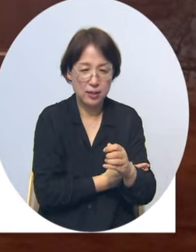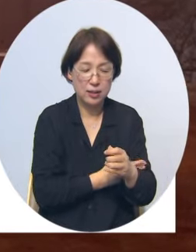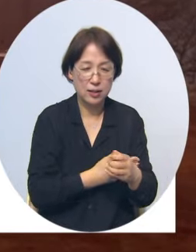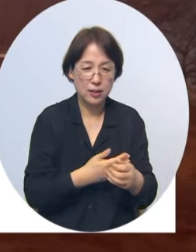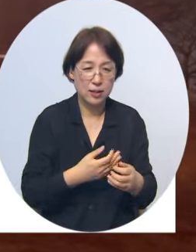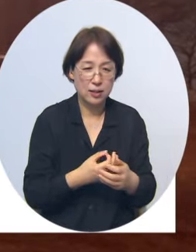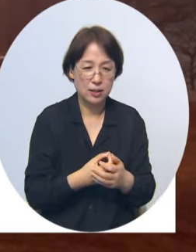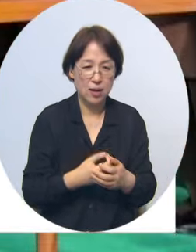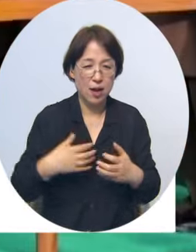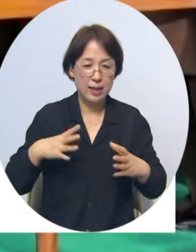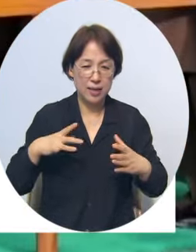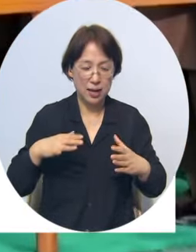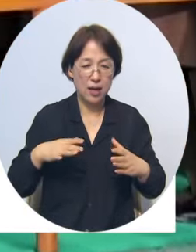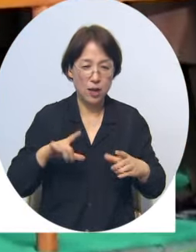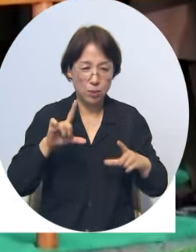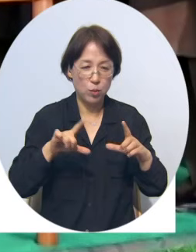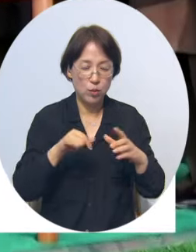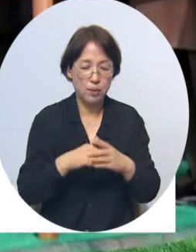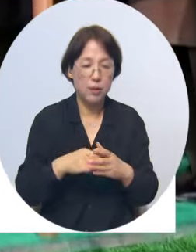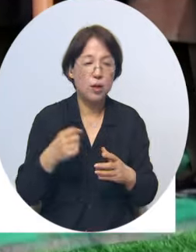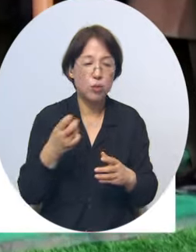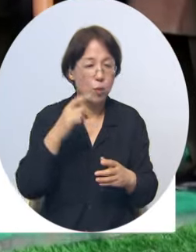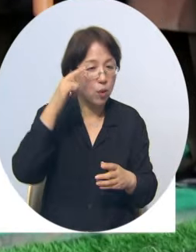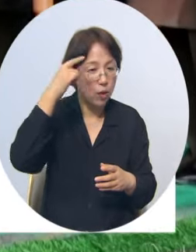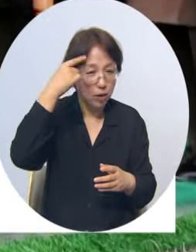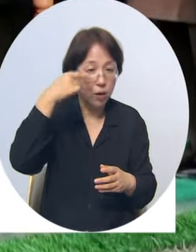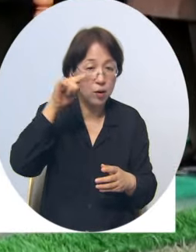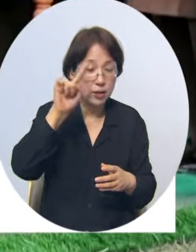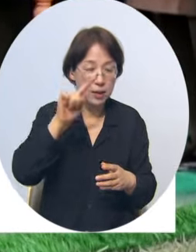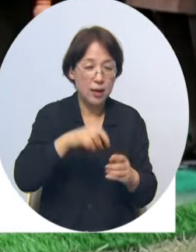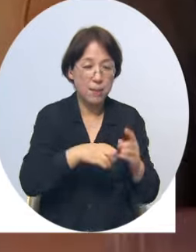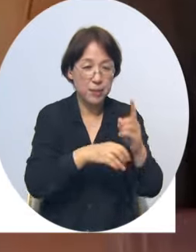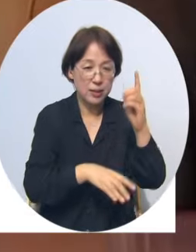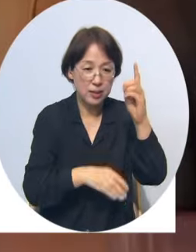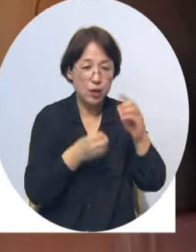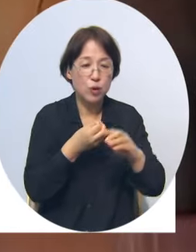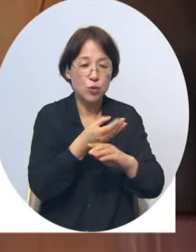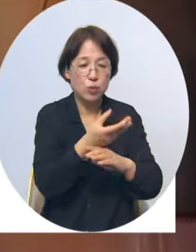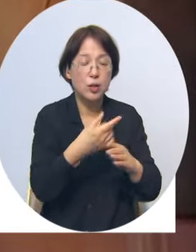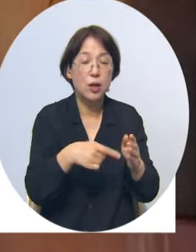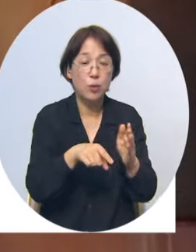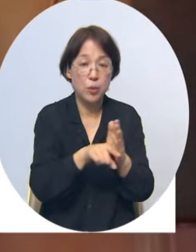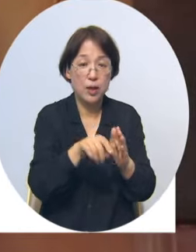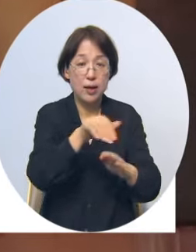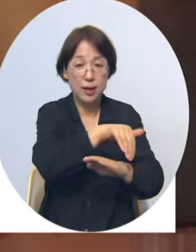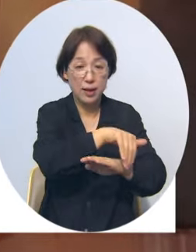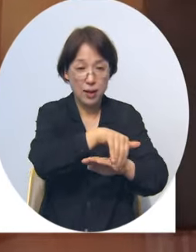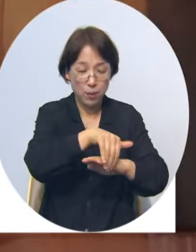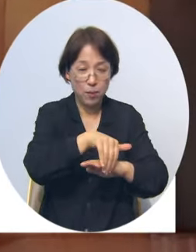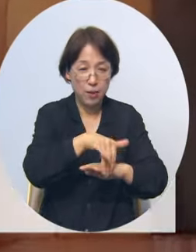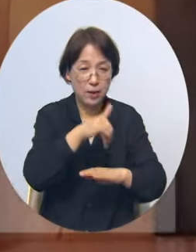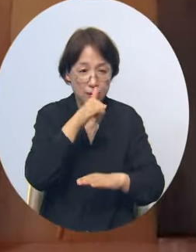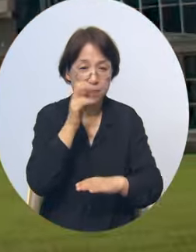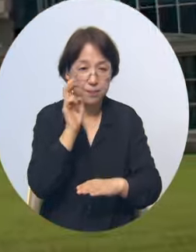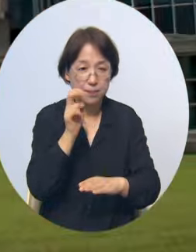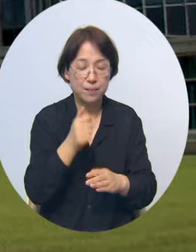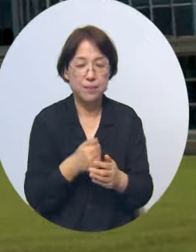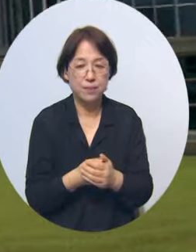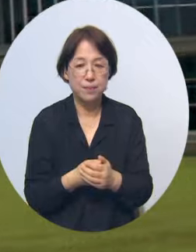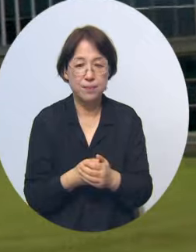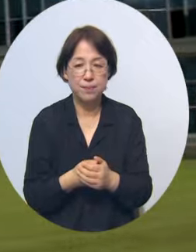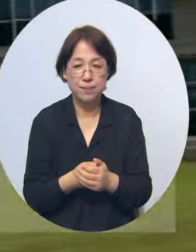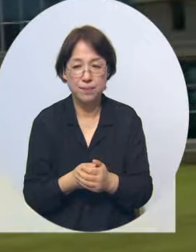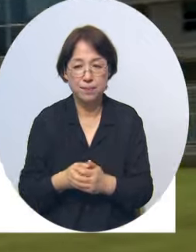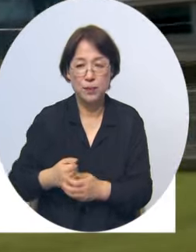한편으로는 러시아의 이런 탄도 미사일을 추출하기 위한 포석도 깔려 있다고 봐야겠죠